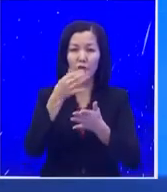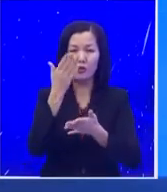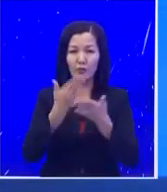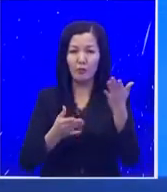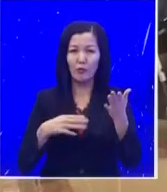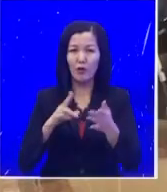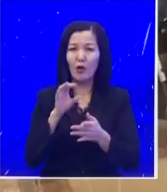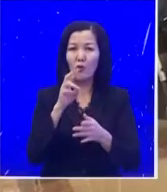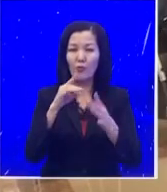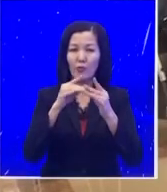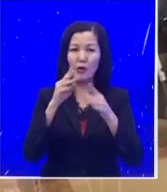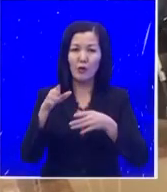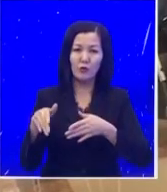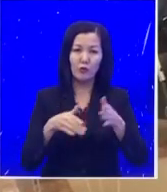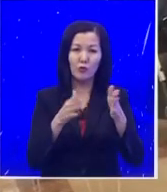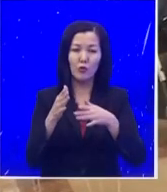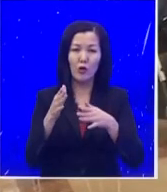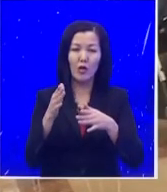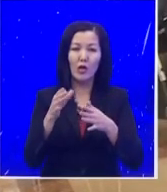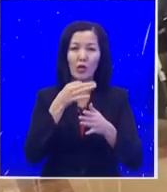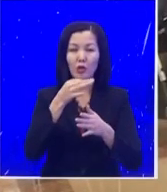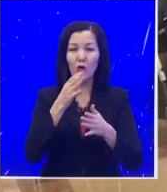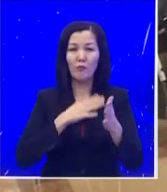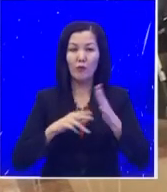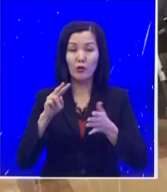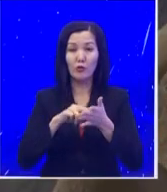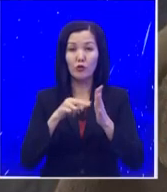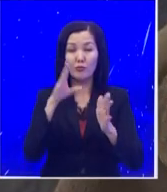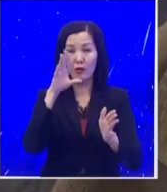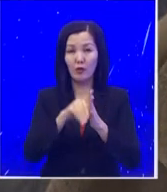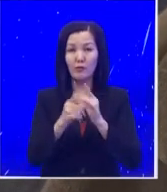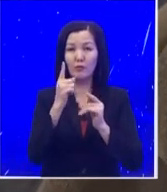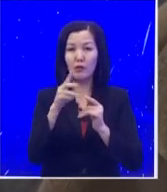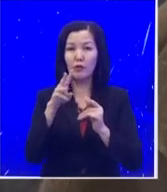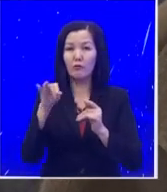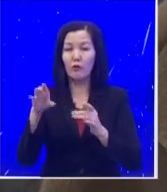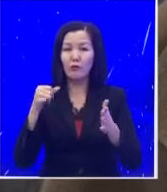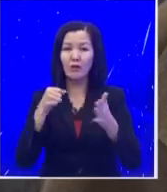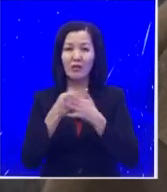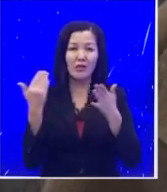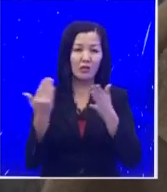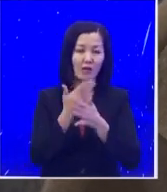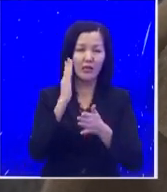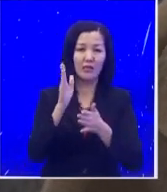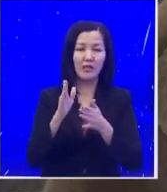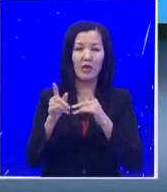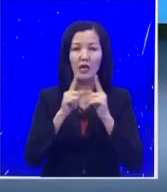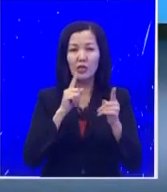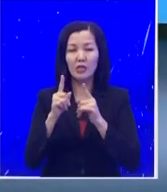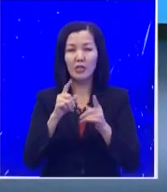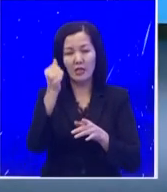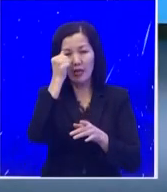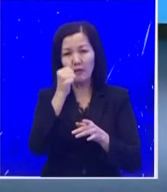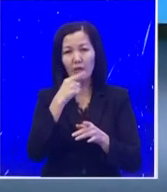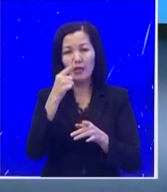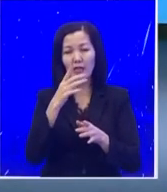көп бірліктің жолы. Жауап қуантты. Жоспарға еніпті, бірінші маусымға дейін жаңартылады. Жиында алғыс айтқандар да